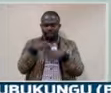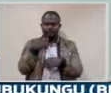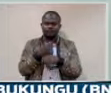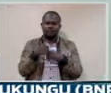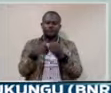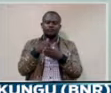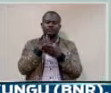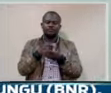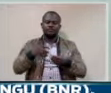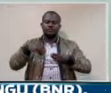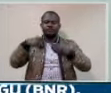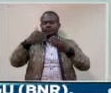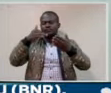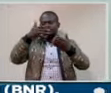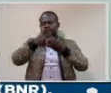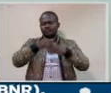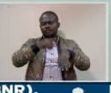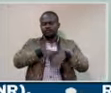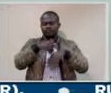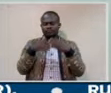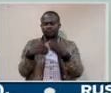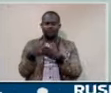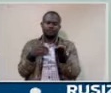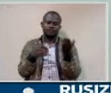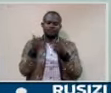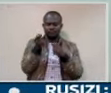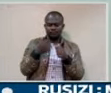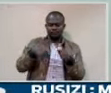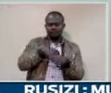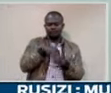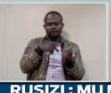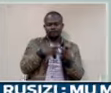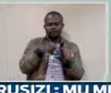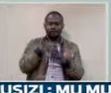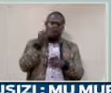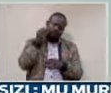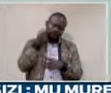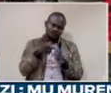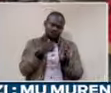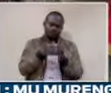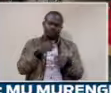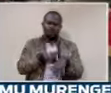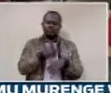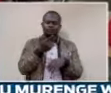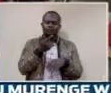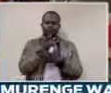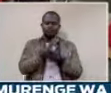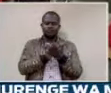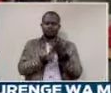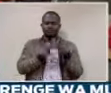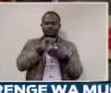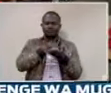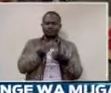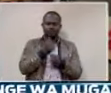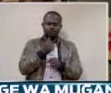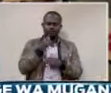mu kuderivaringa, kugeza ibyo abakiriya batumije mu rugo kandi ku gihe. Kuri bimwe mu bigo byari byarahagaritse